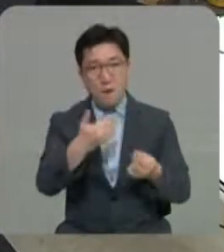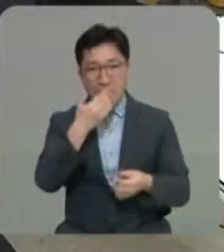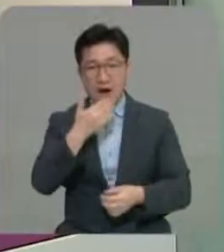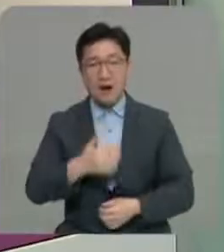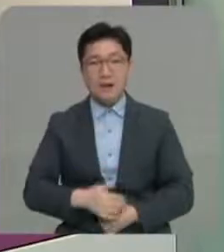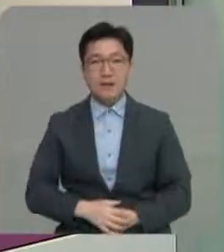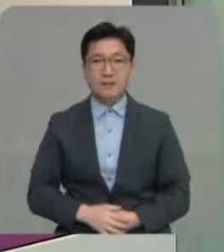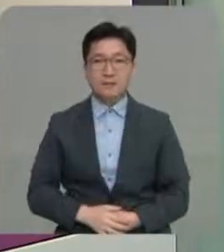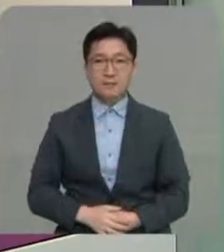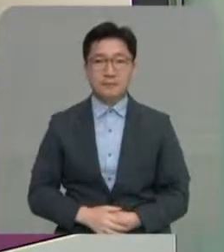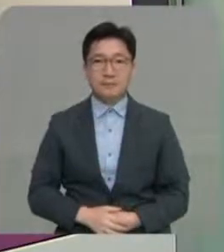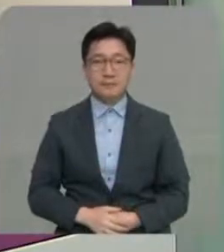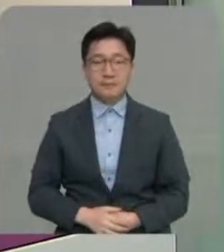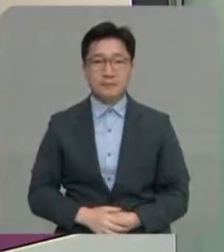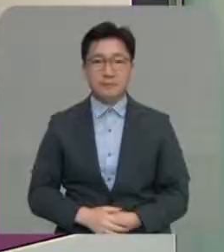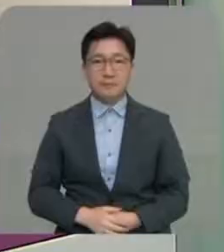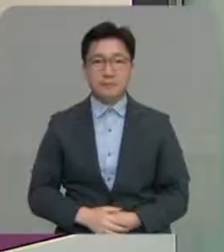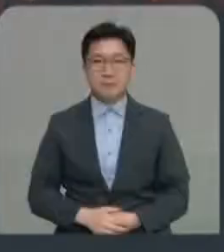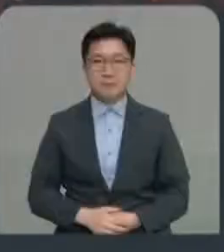있습니다